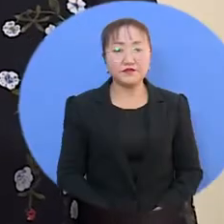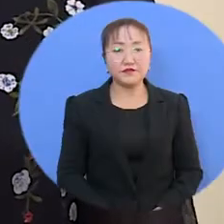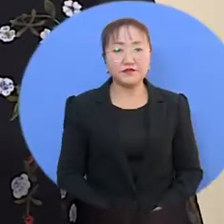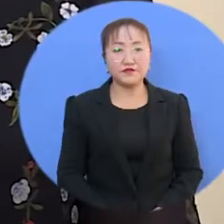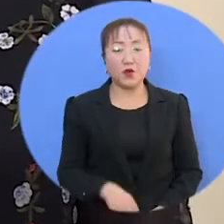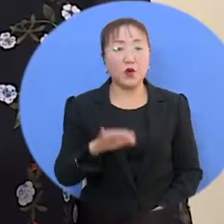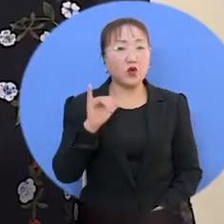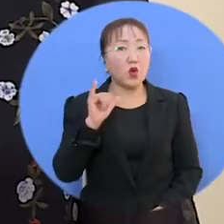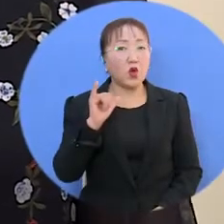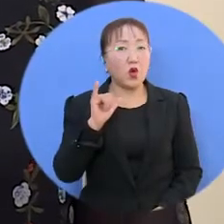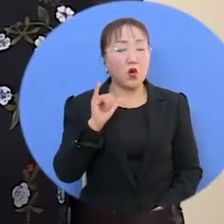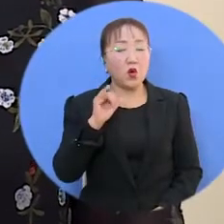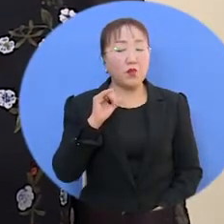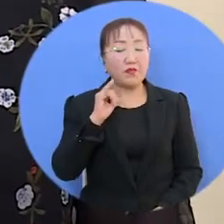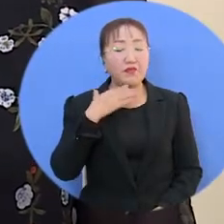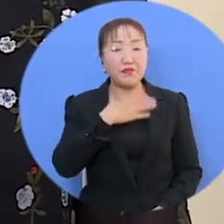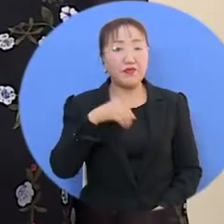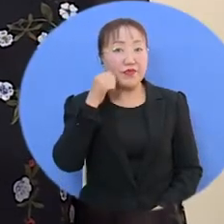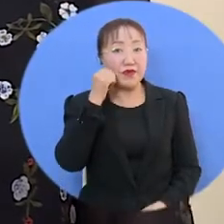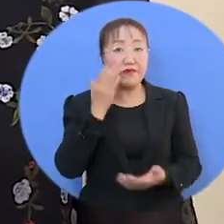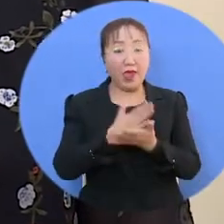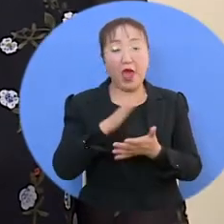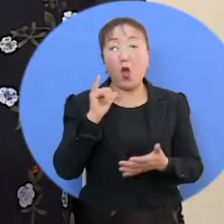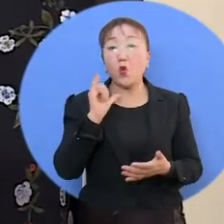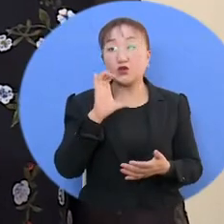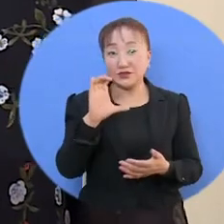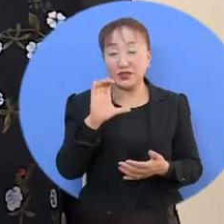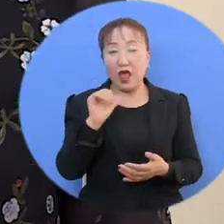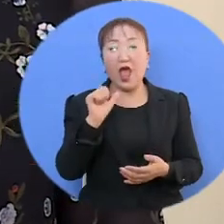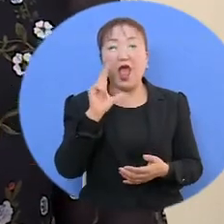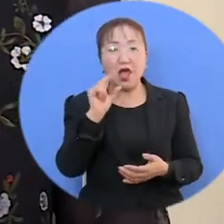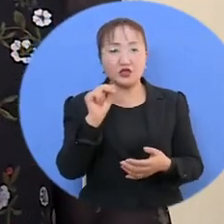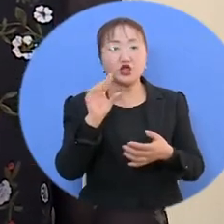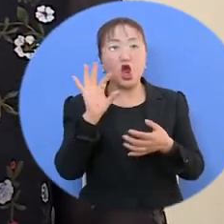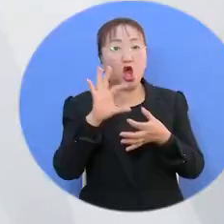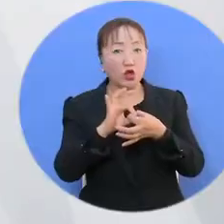За тэгвэл бие махбодод байгаа энэ ус нь ямар ач холбогдолтой болохыг ярилцъя.